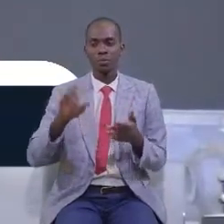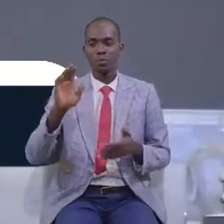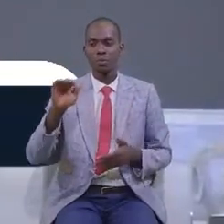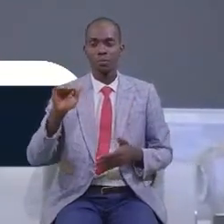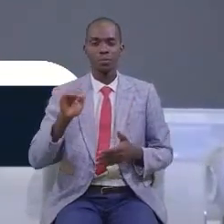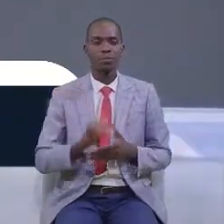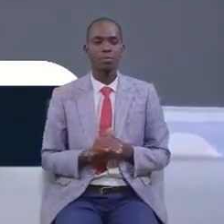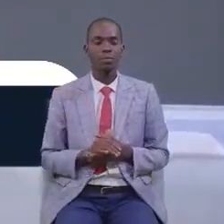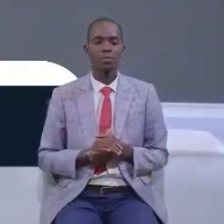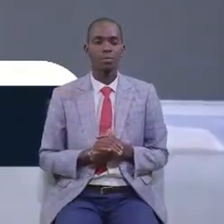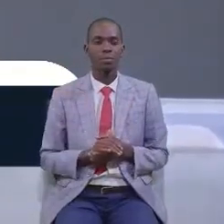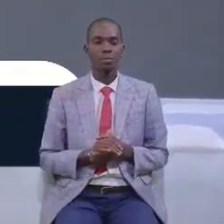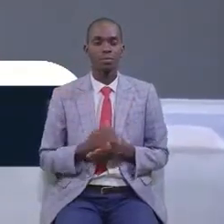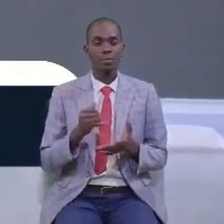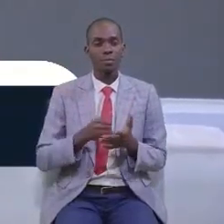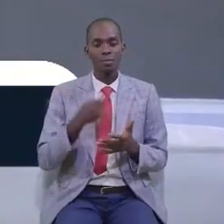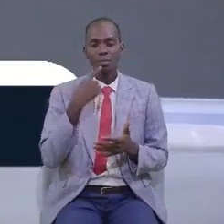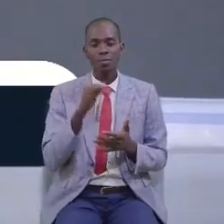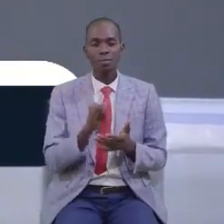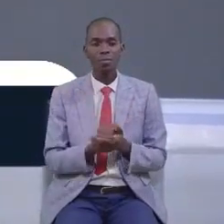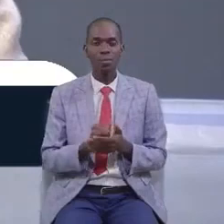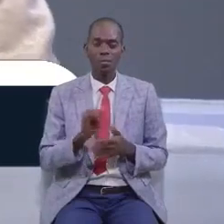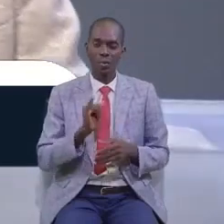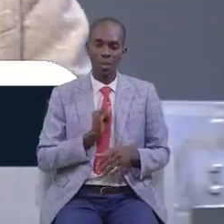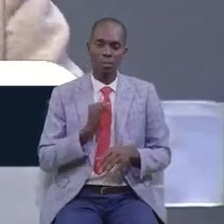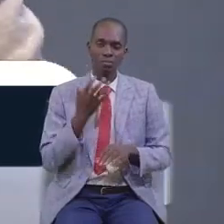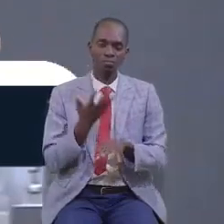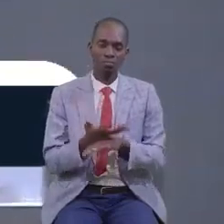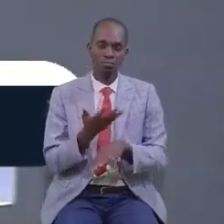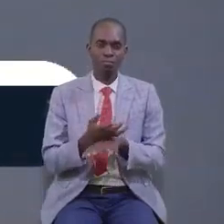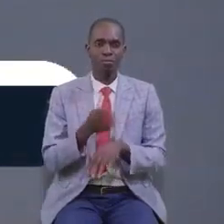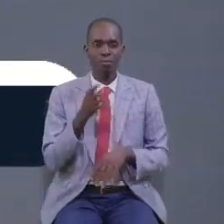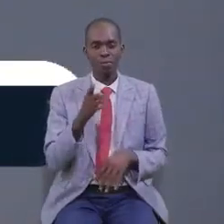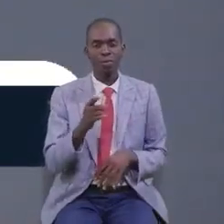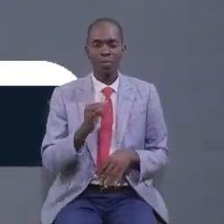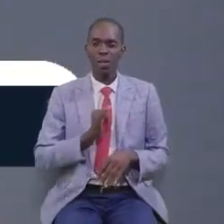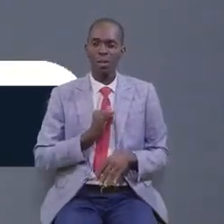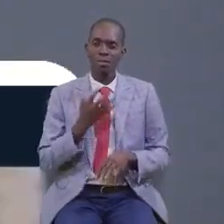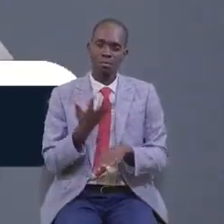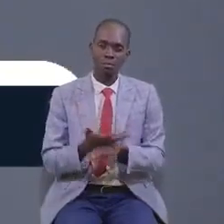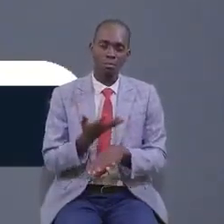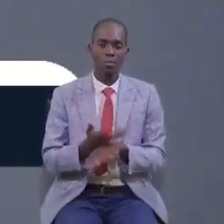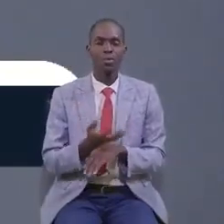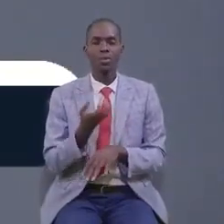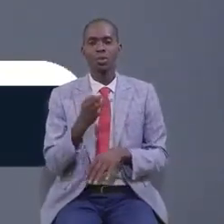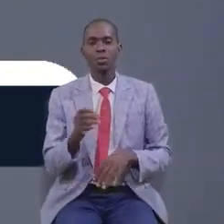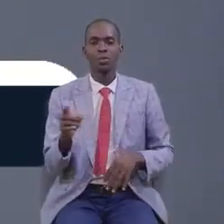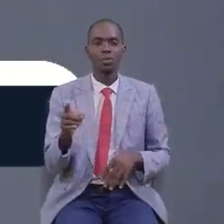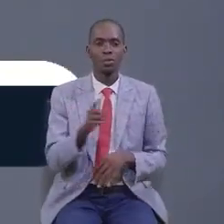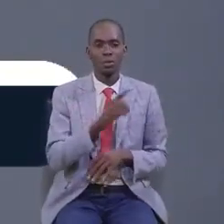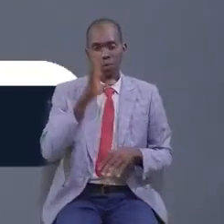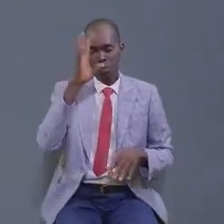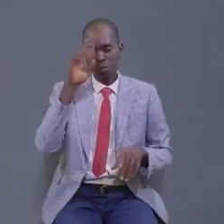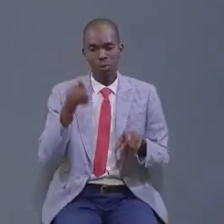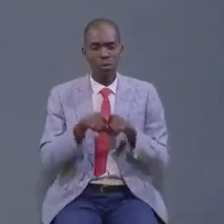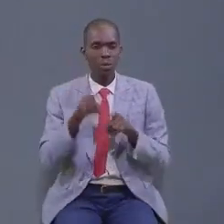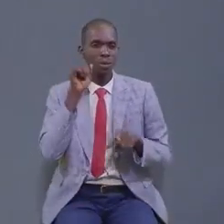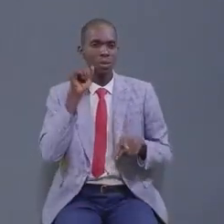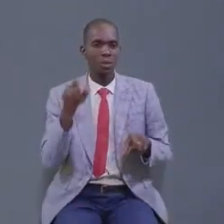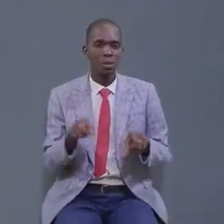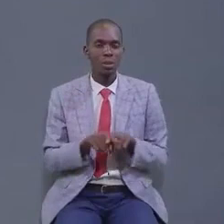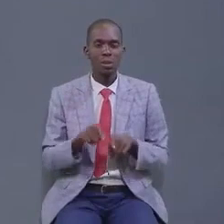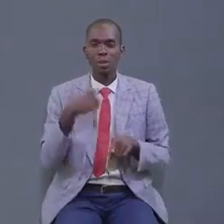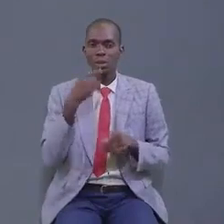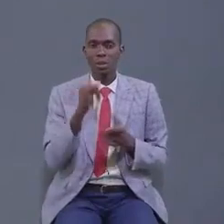15వ వచనంలో it says, I beseech you, I plead with you, I beg of you, brethren, it